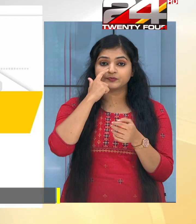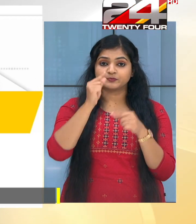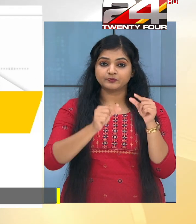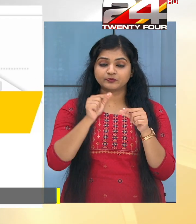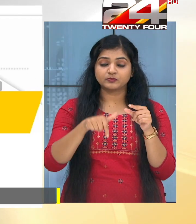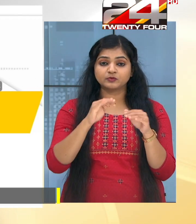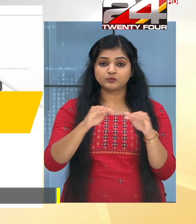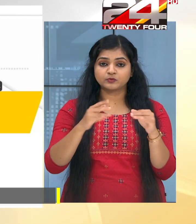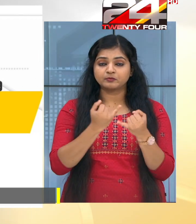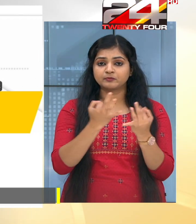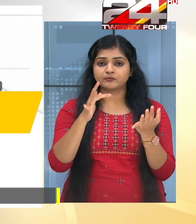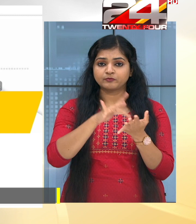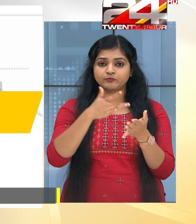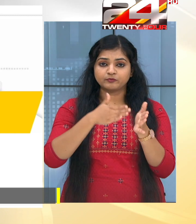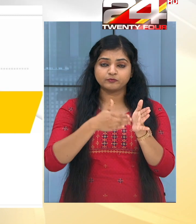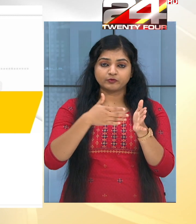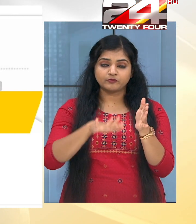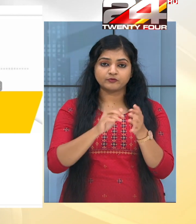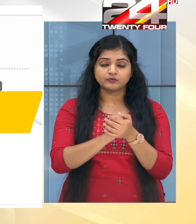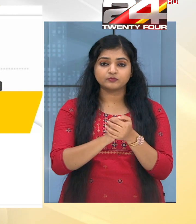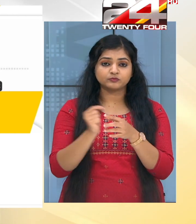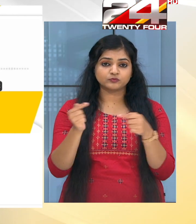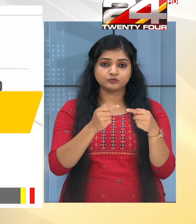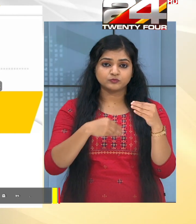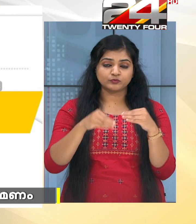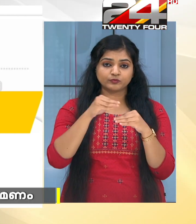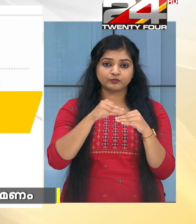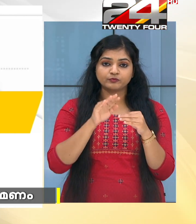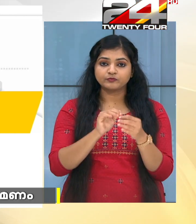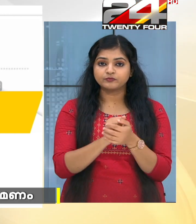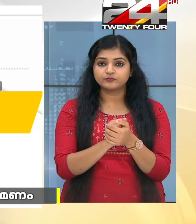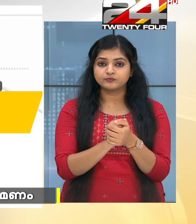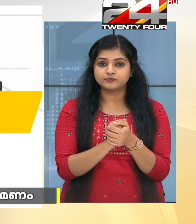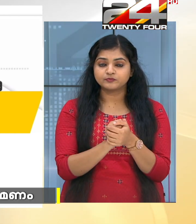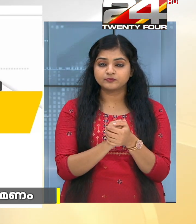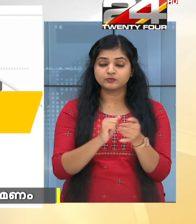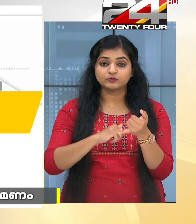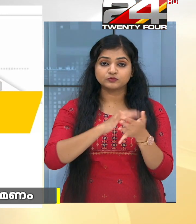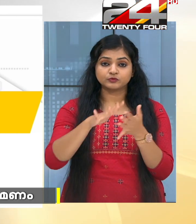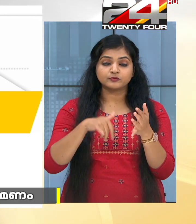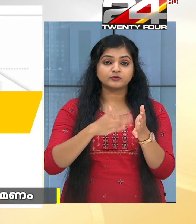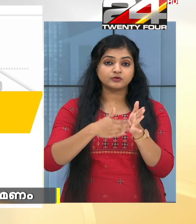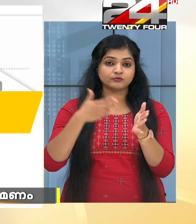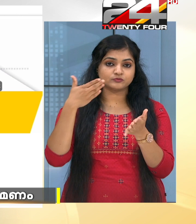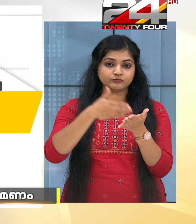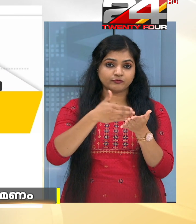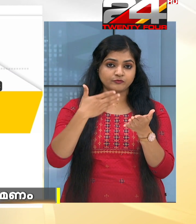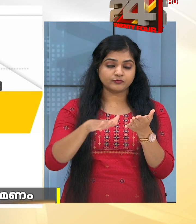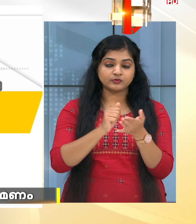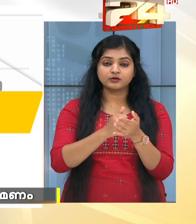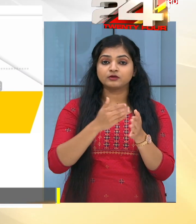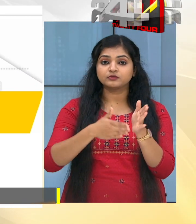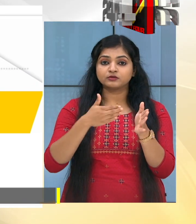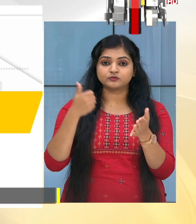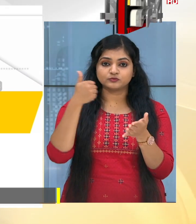കൂടുതലുണ്ടായിരുന്നു. തിരവിനും കാര്യങ്ങളൊക്കെ ആയപ്പോഴേ അങ്ങനെ പറഞ്ഞു. ഷൊർണൂർ റെയിൽവേ സ്റ്റേഷനിൽ എത്തിയപ്പോൾ ട്രെയിൻ നിർത്തി